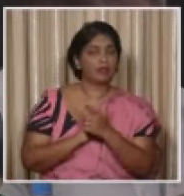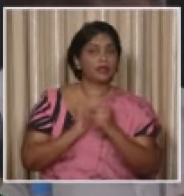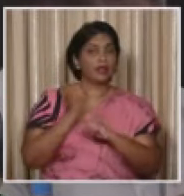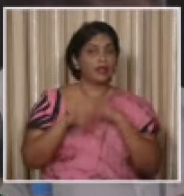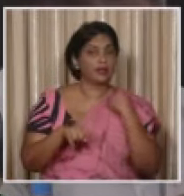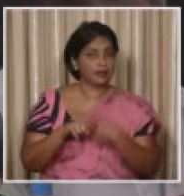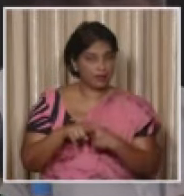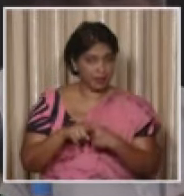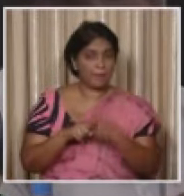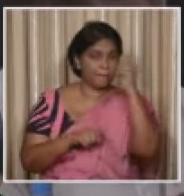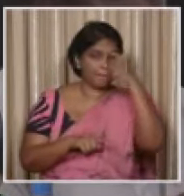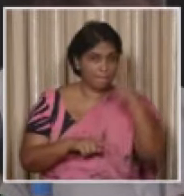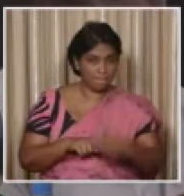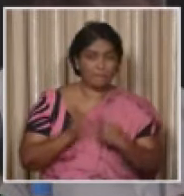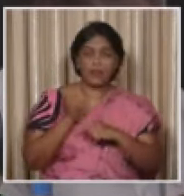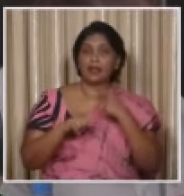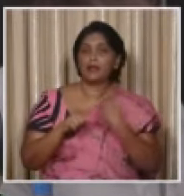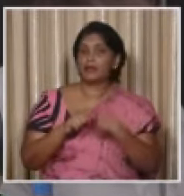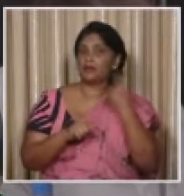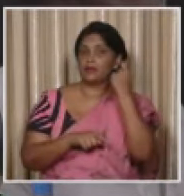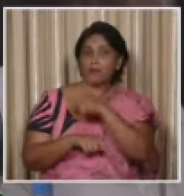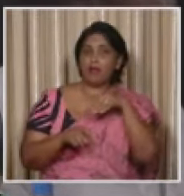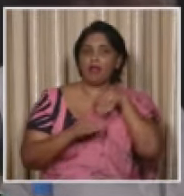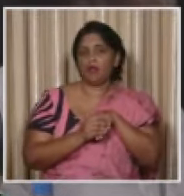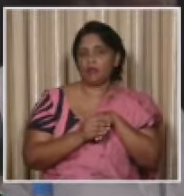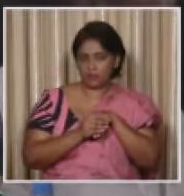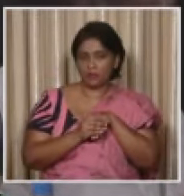බද්ද පෙයි අභ්‍යන්තරණීය කර ඇත.